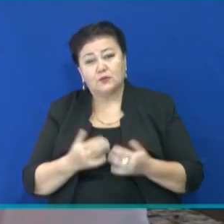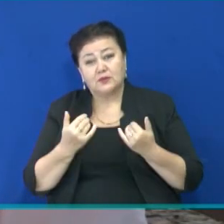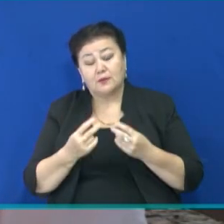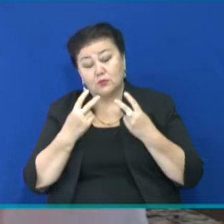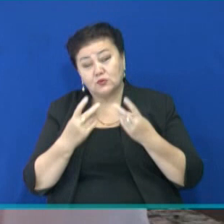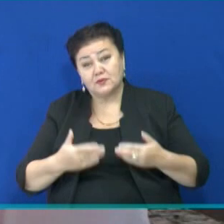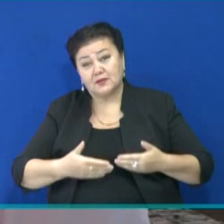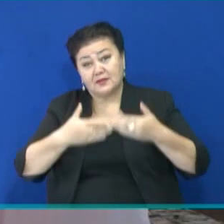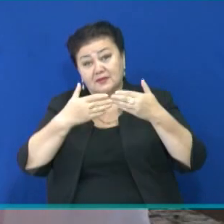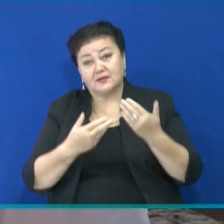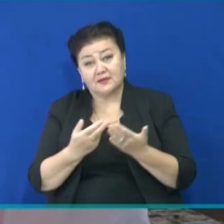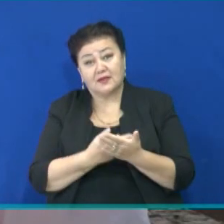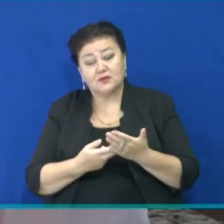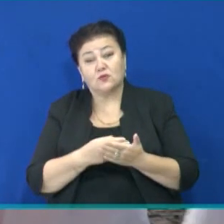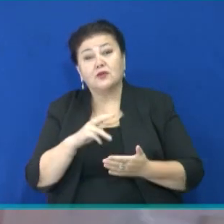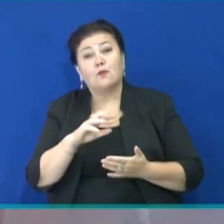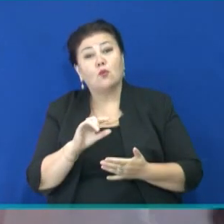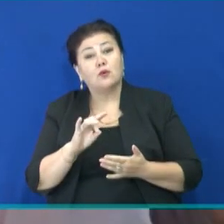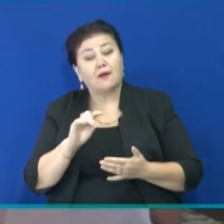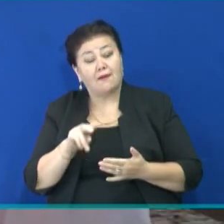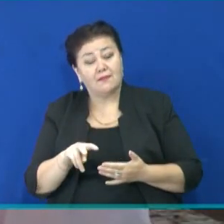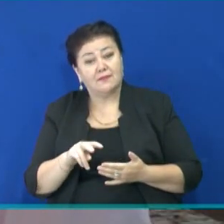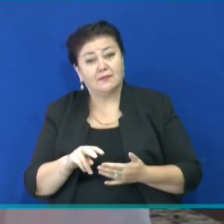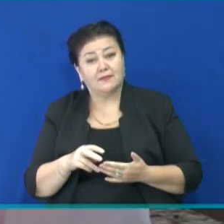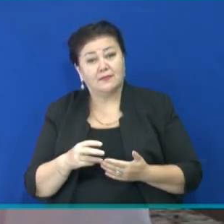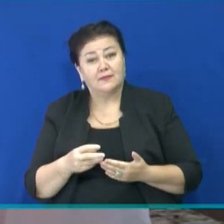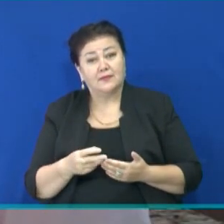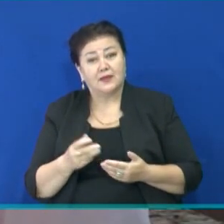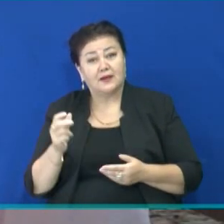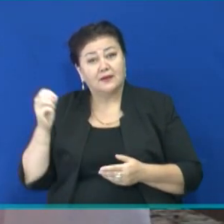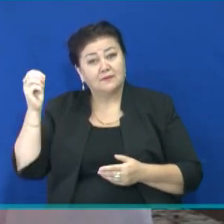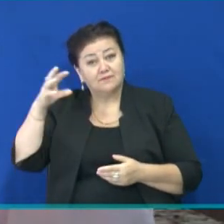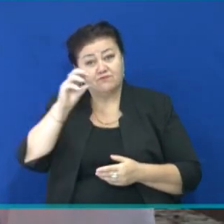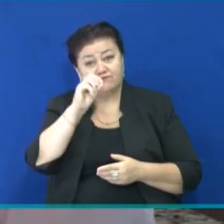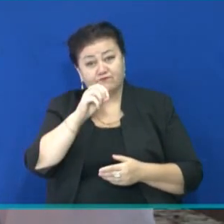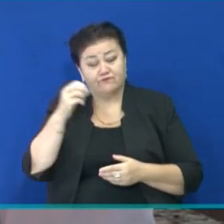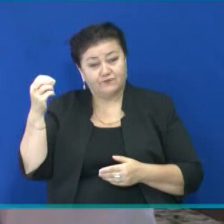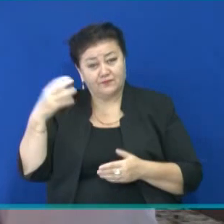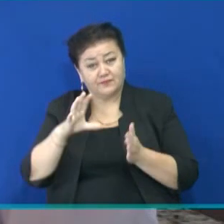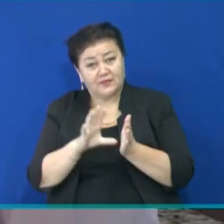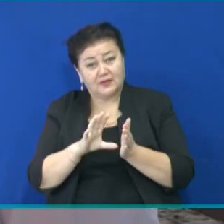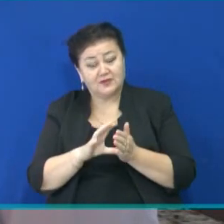ішінде қабырғаларына муралдар салынды. Және де енді жарық шамдарын толыққанды ауыстыру жоспарда бар.